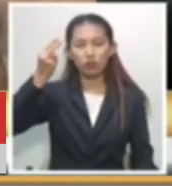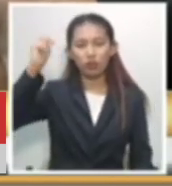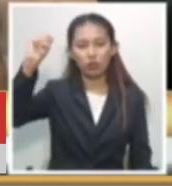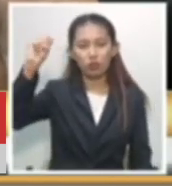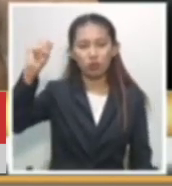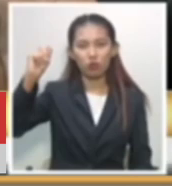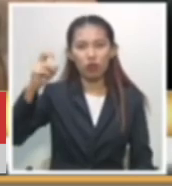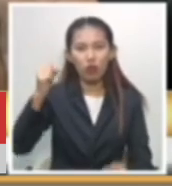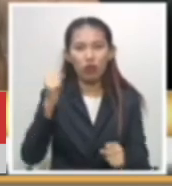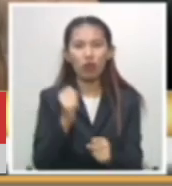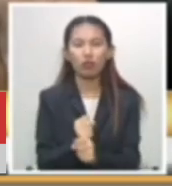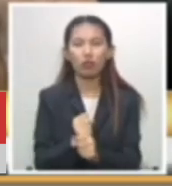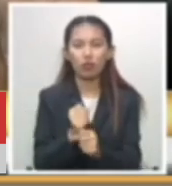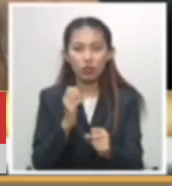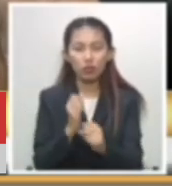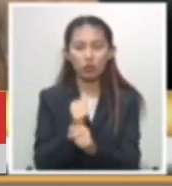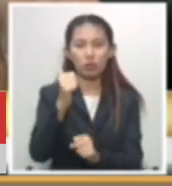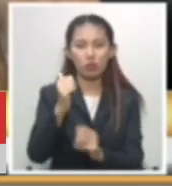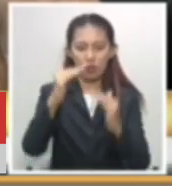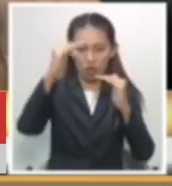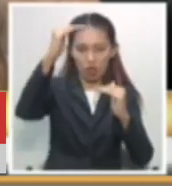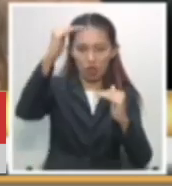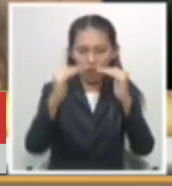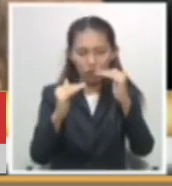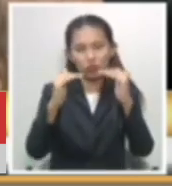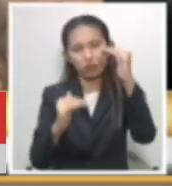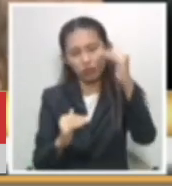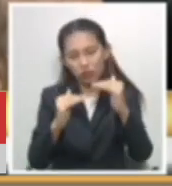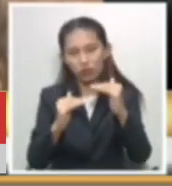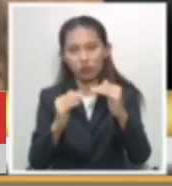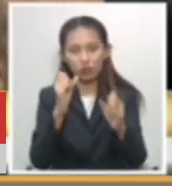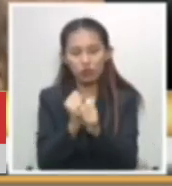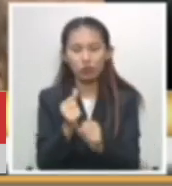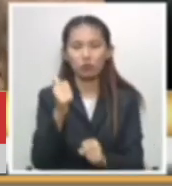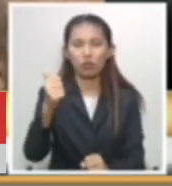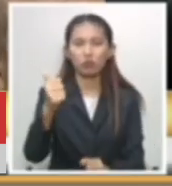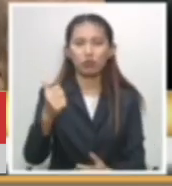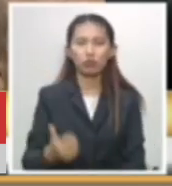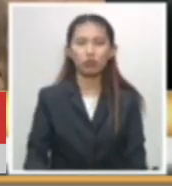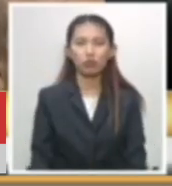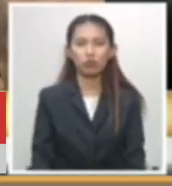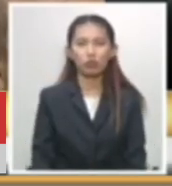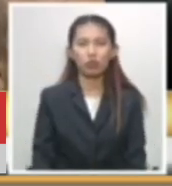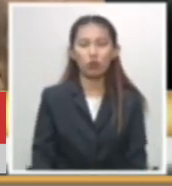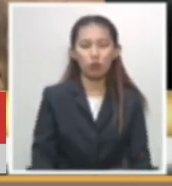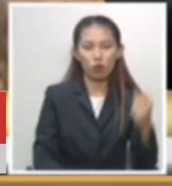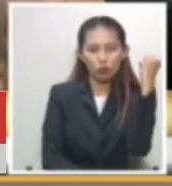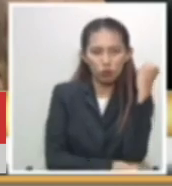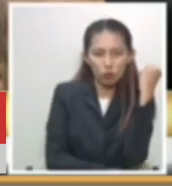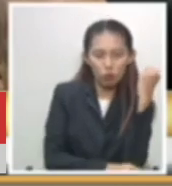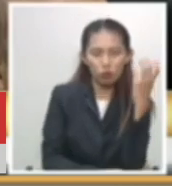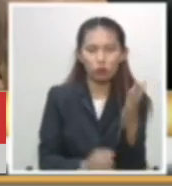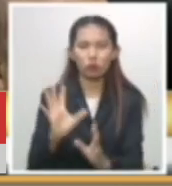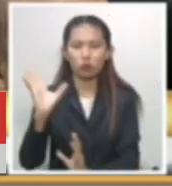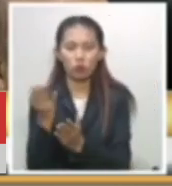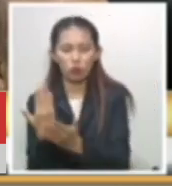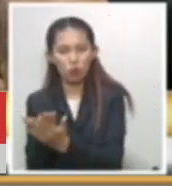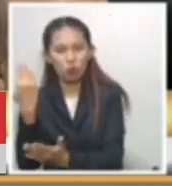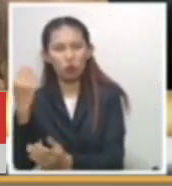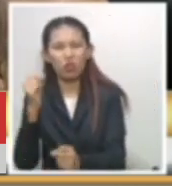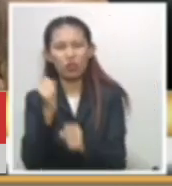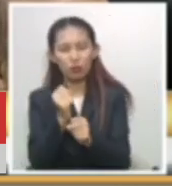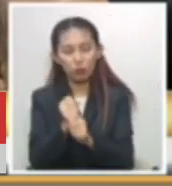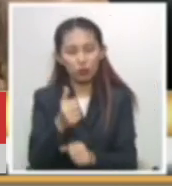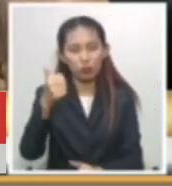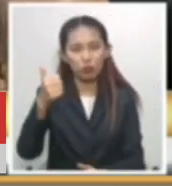ะทำให้ประเทศไทยลดความเหลื่อมล้ำลงมาได้หรือไม่มาแล้วจะอยู่อันดับที่เท่าไหร่ลงจ